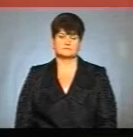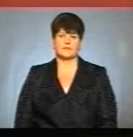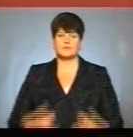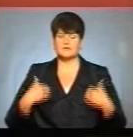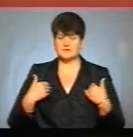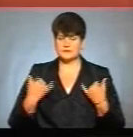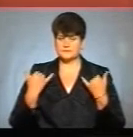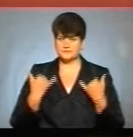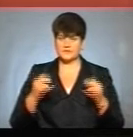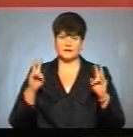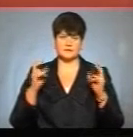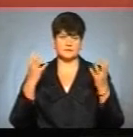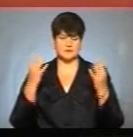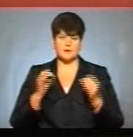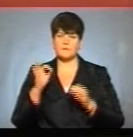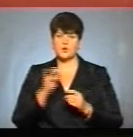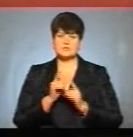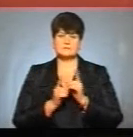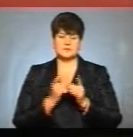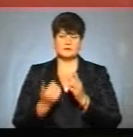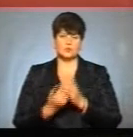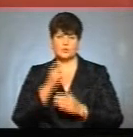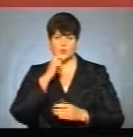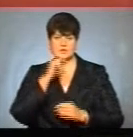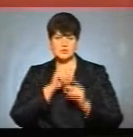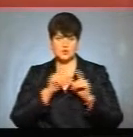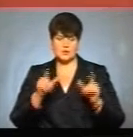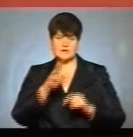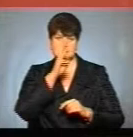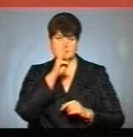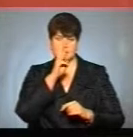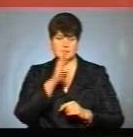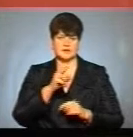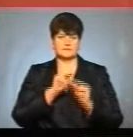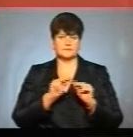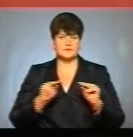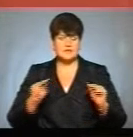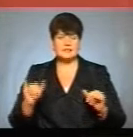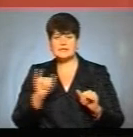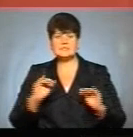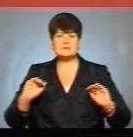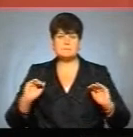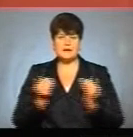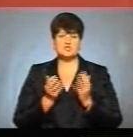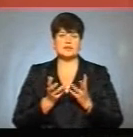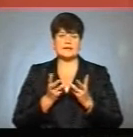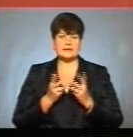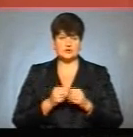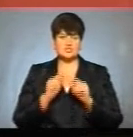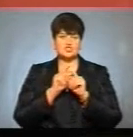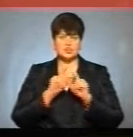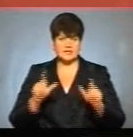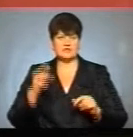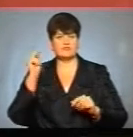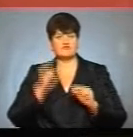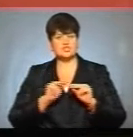вітання в ефірі. Тема дня – про зміни в новій українській школі, зарплати освітян, а також про зменшення кількості шкіл та вчителів.